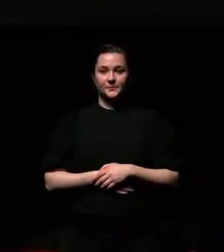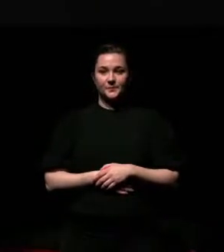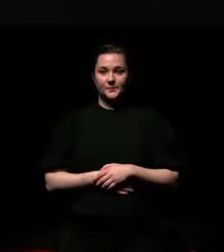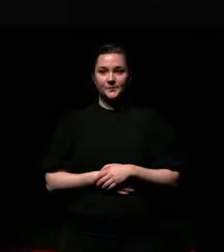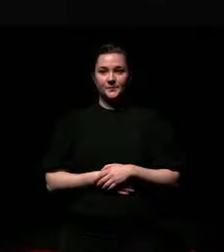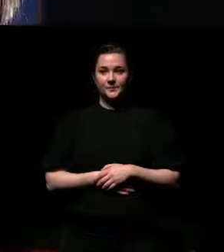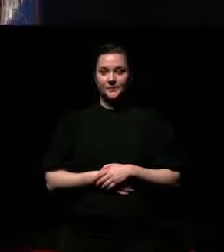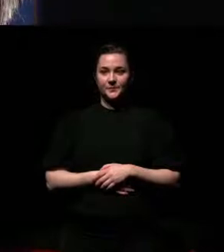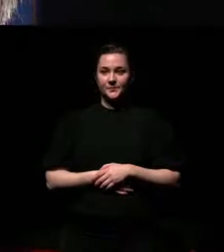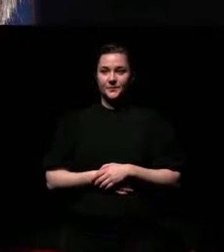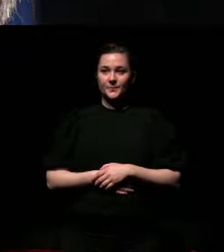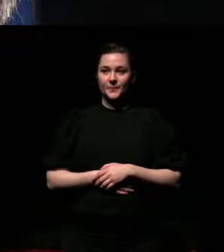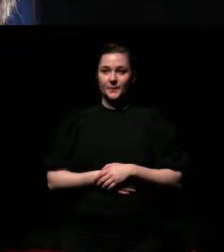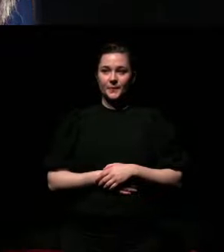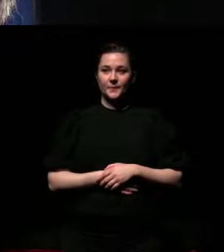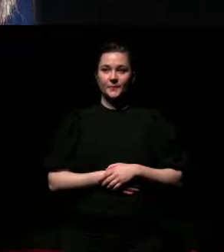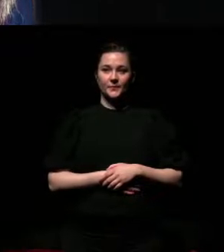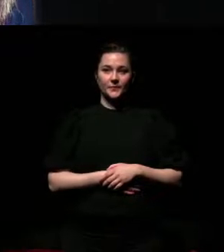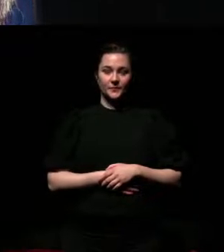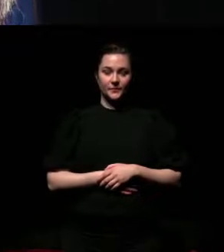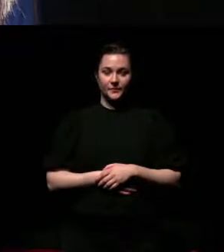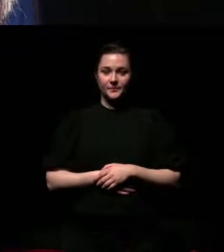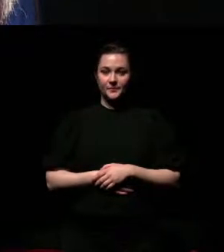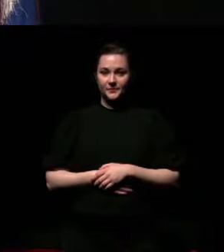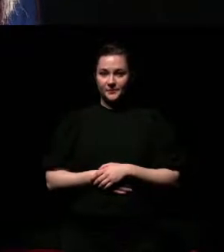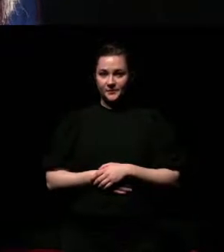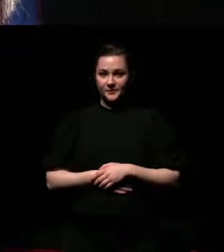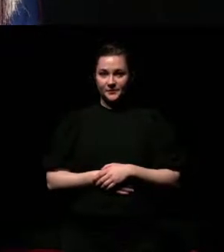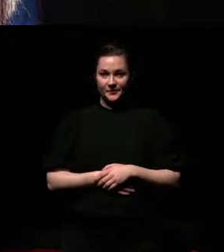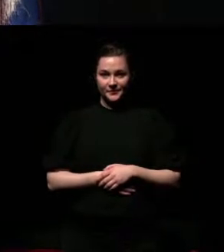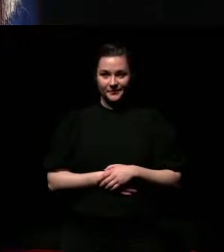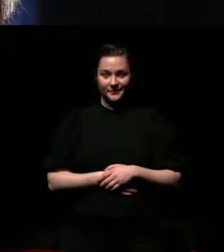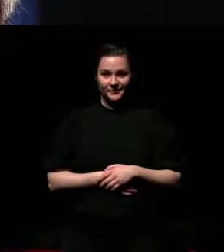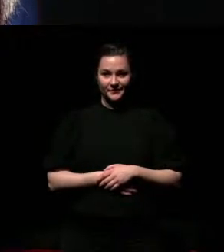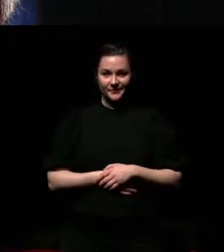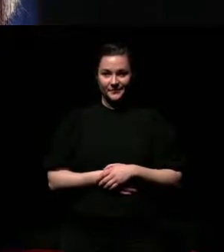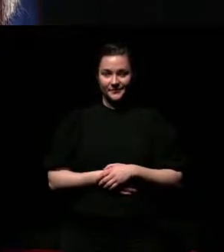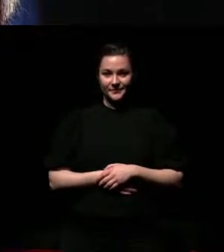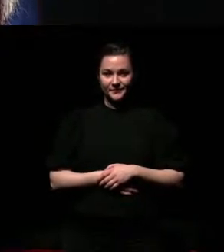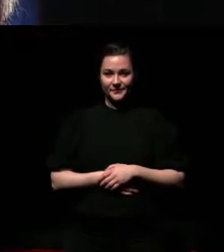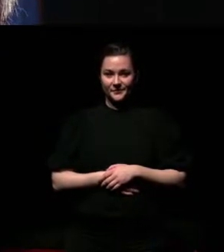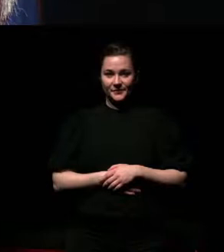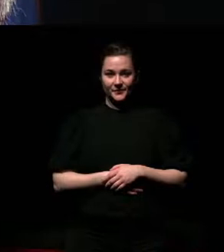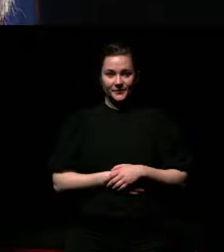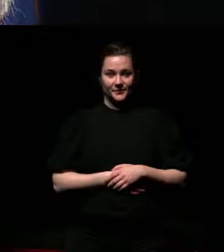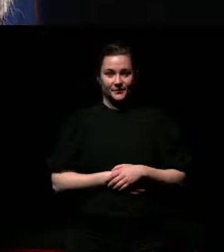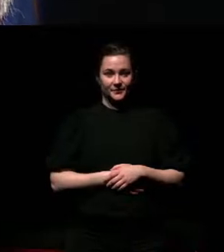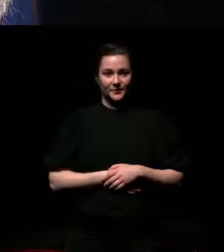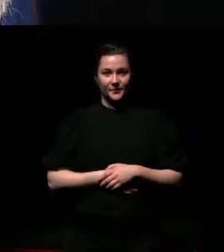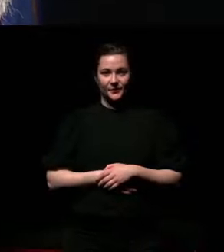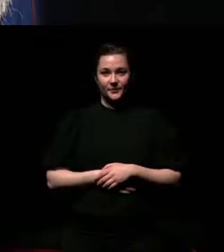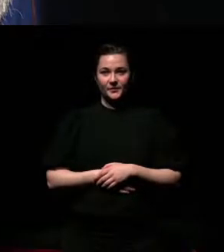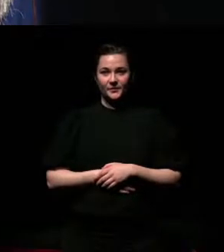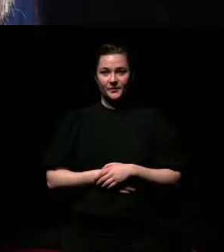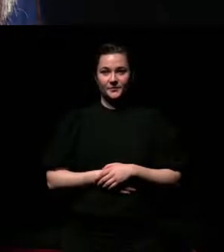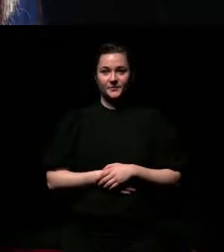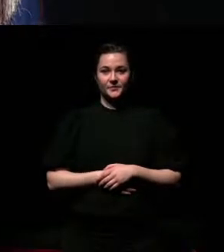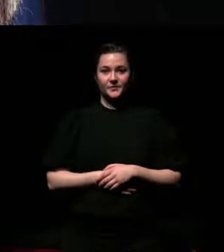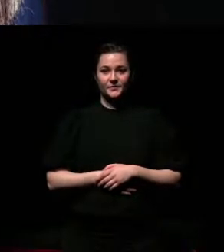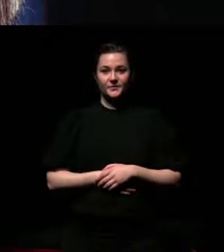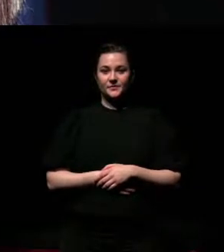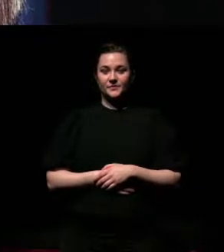arbeider og bidra. Vi lager ikke ådelskjøyke, gode gangs. Ja, eller så for Sara, gilder de